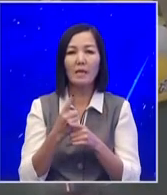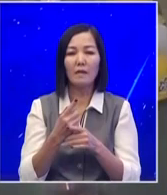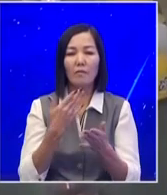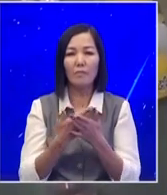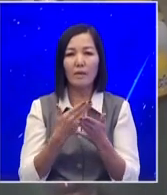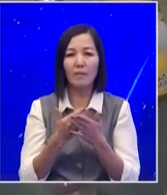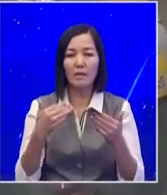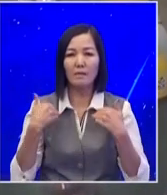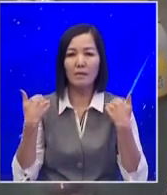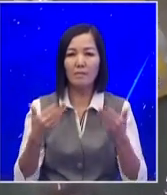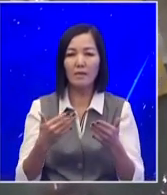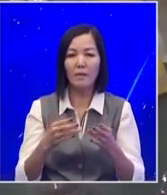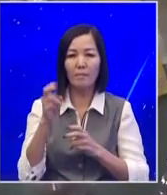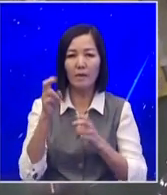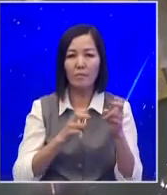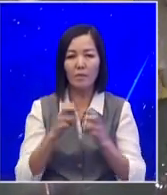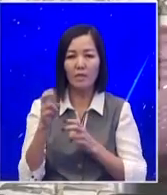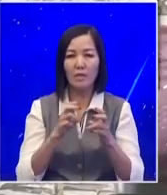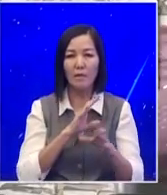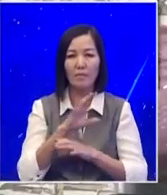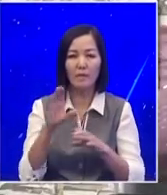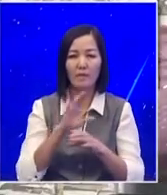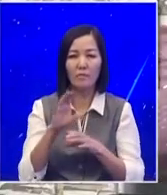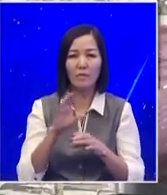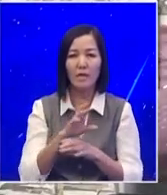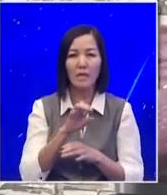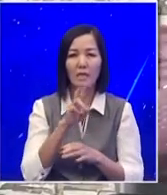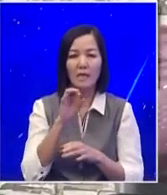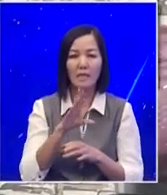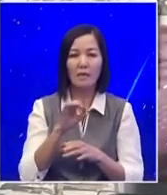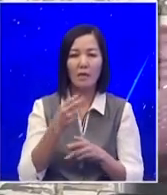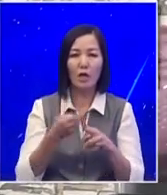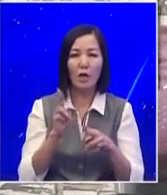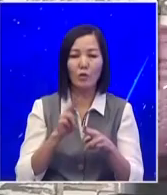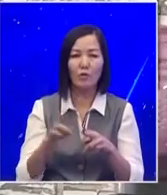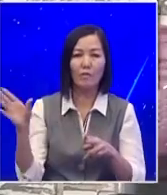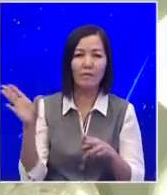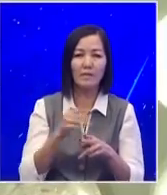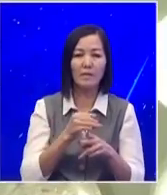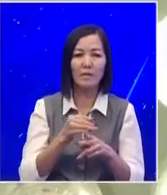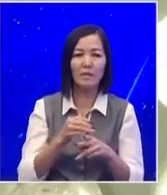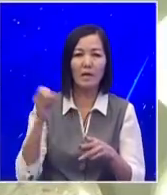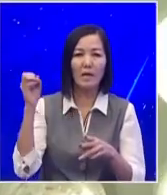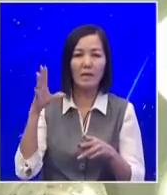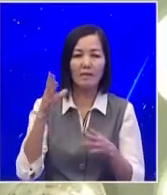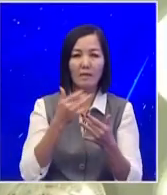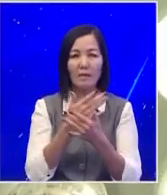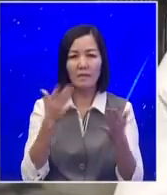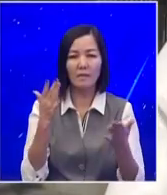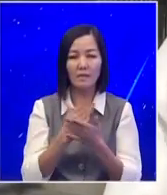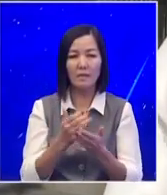примеров продемонстрировали промышленное производство Texan Invest, которое выпускает практически все виды осветительного